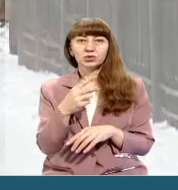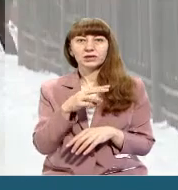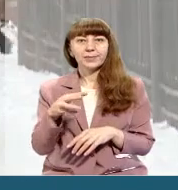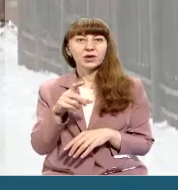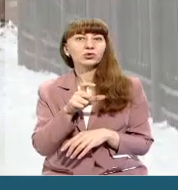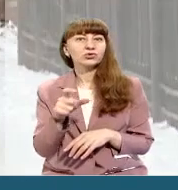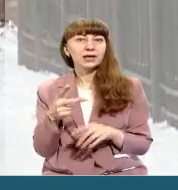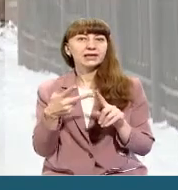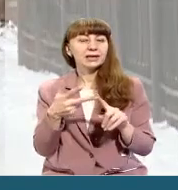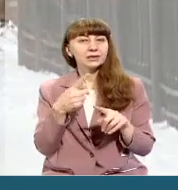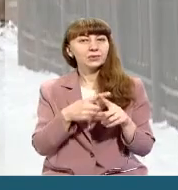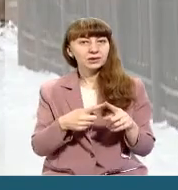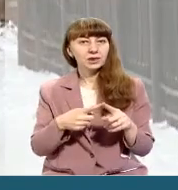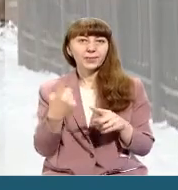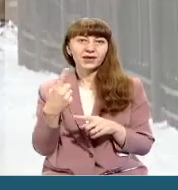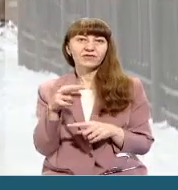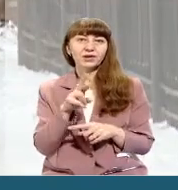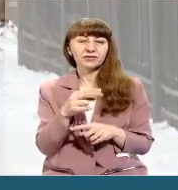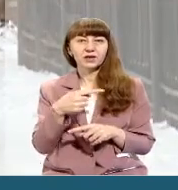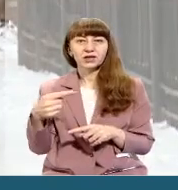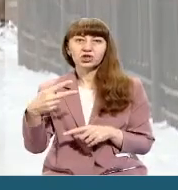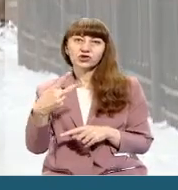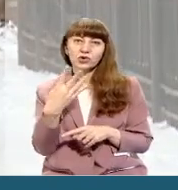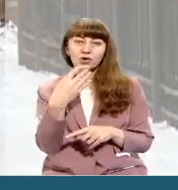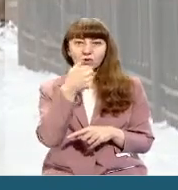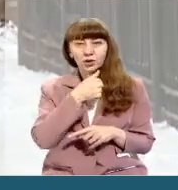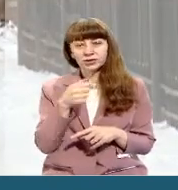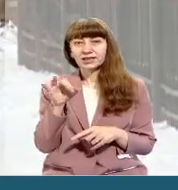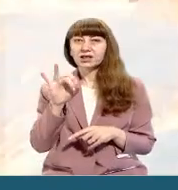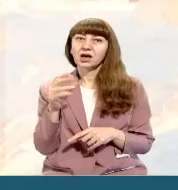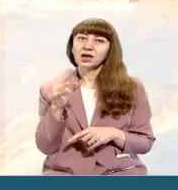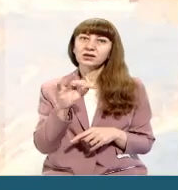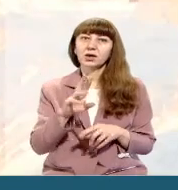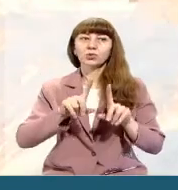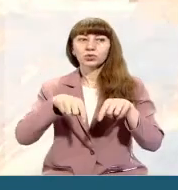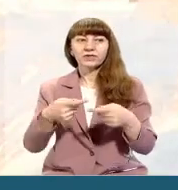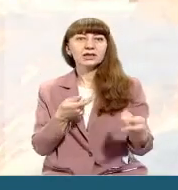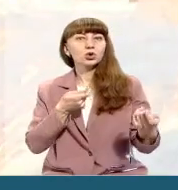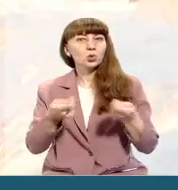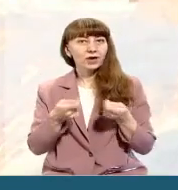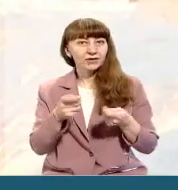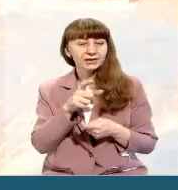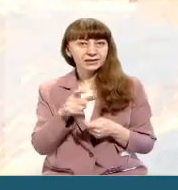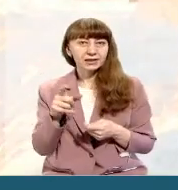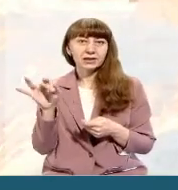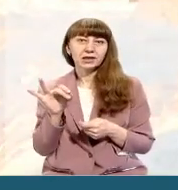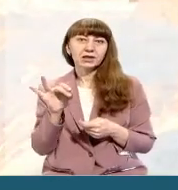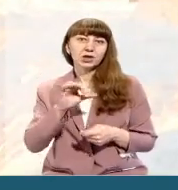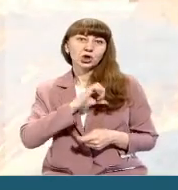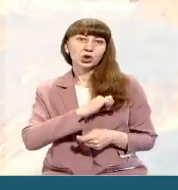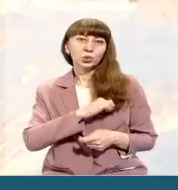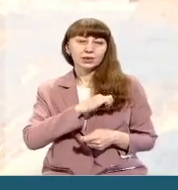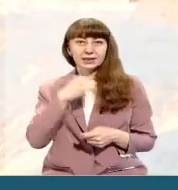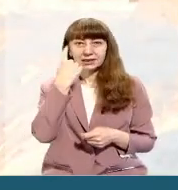человек на третьем этапе с 1 января 2024 года декларацию представит руководители и учредители юридических